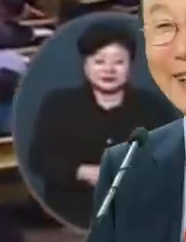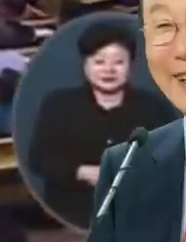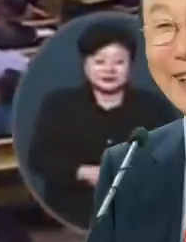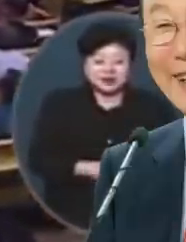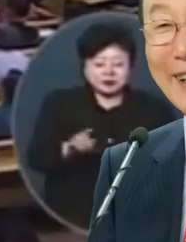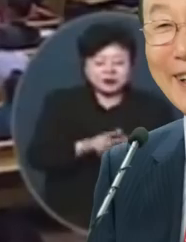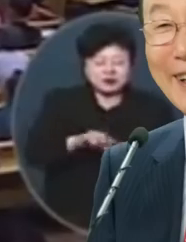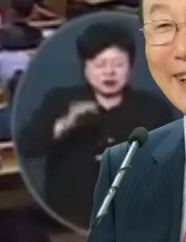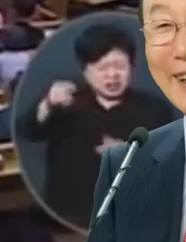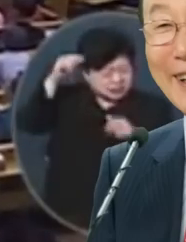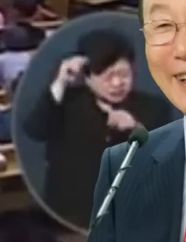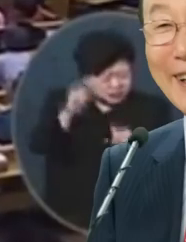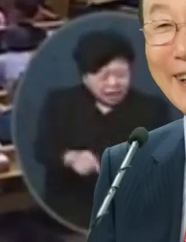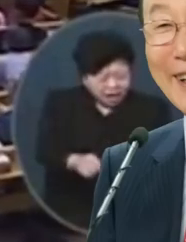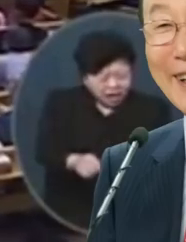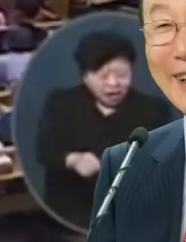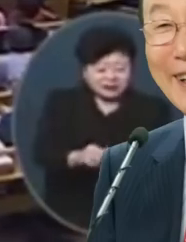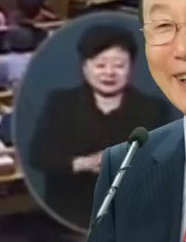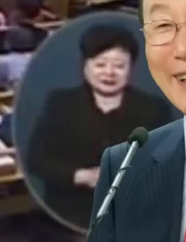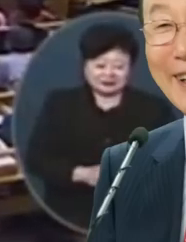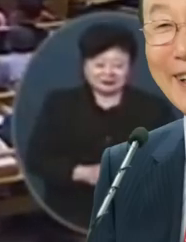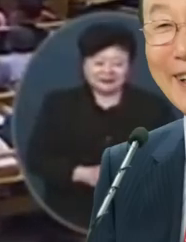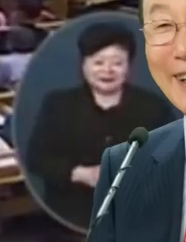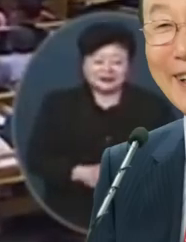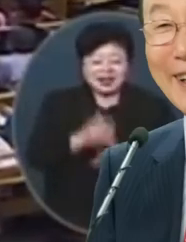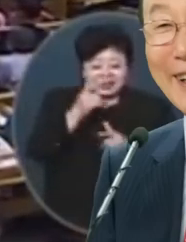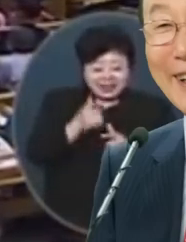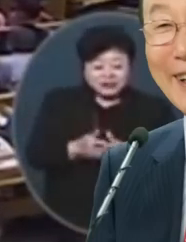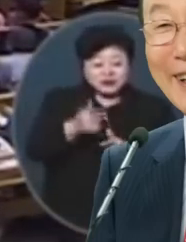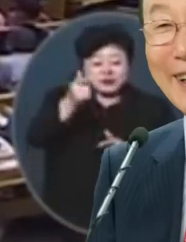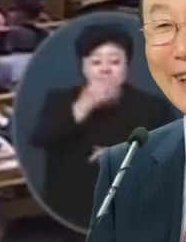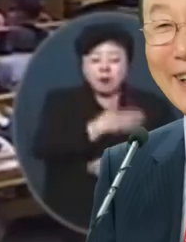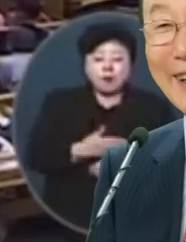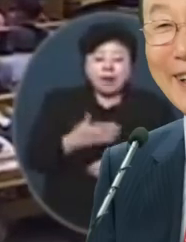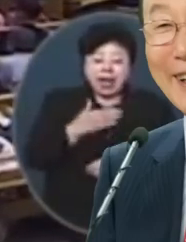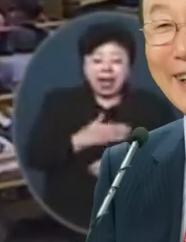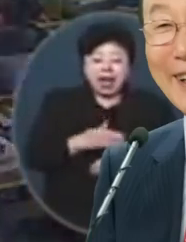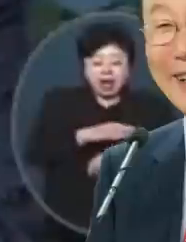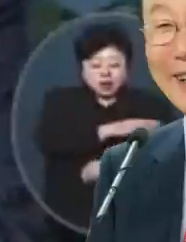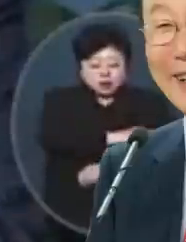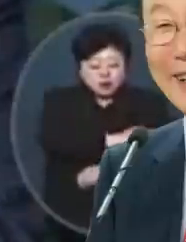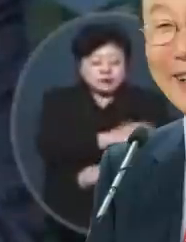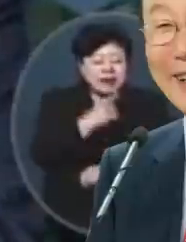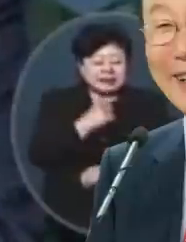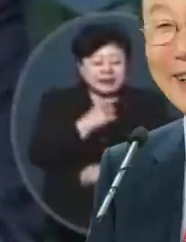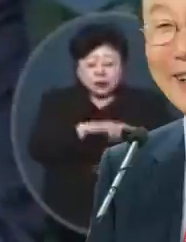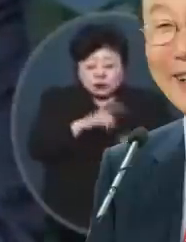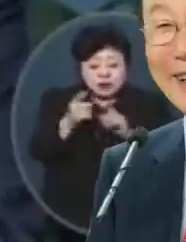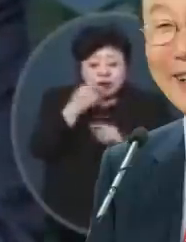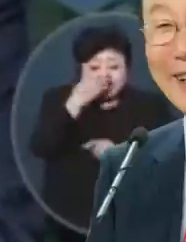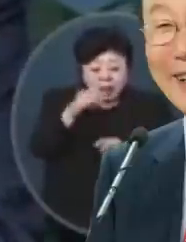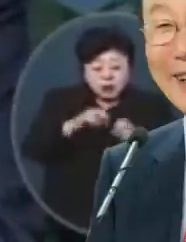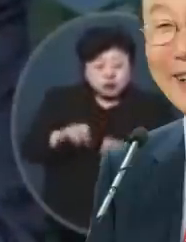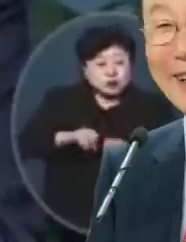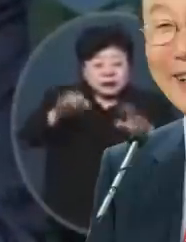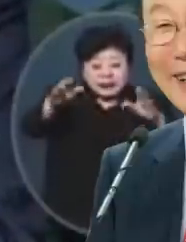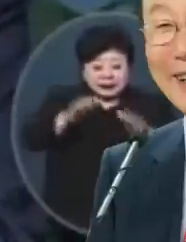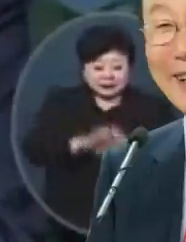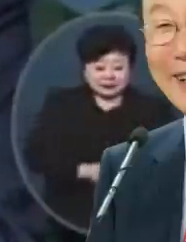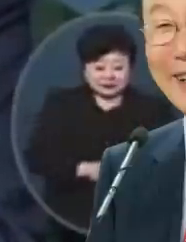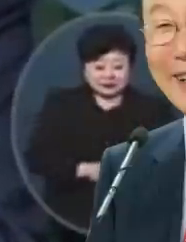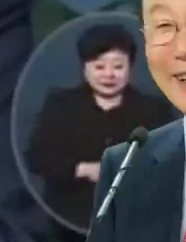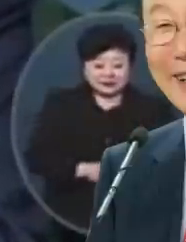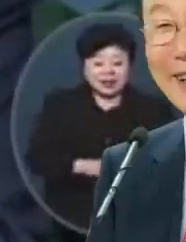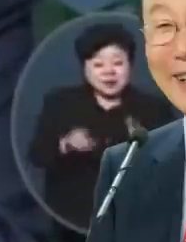내 믿은 대로 될지어다고 사람들이 예수님의 몸에 손만 대어도 낫는다고 소문이 나서